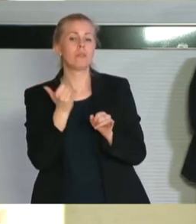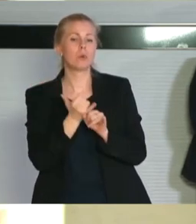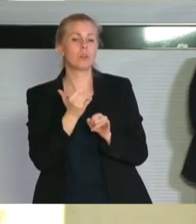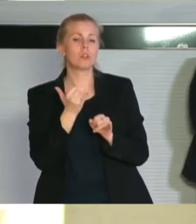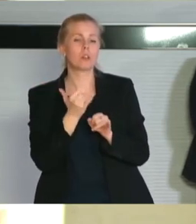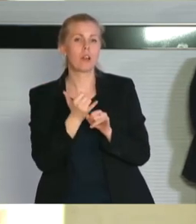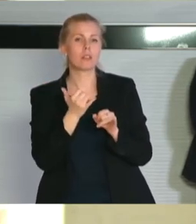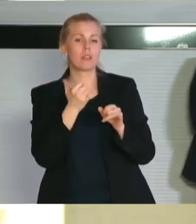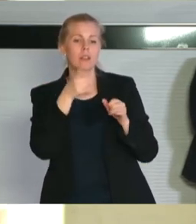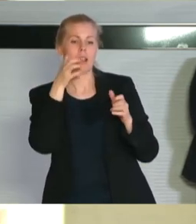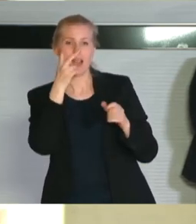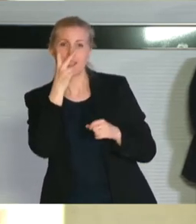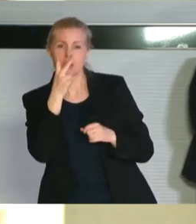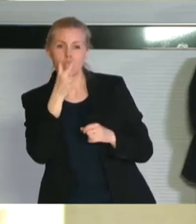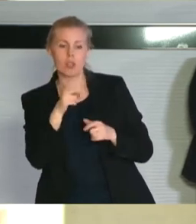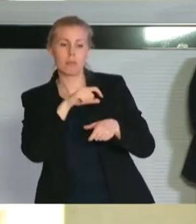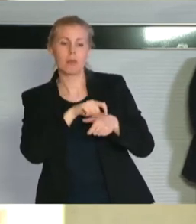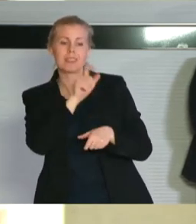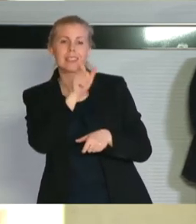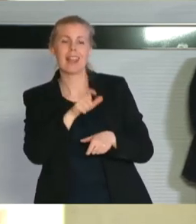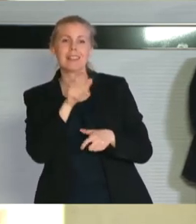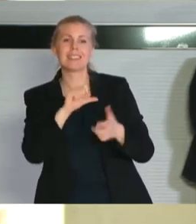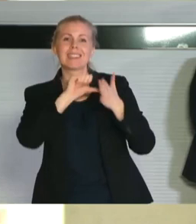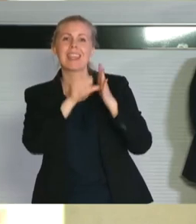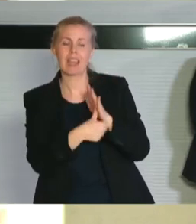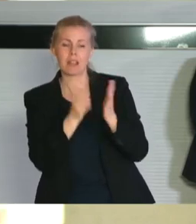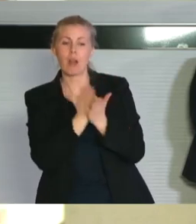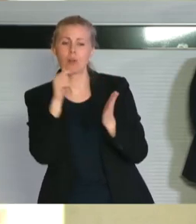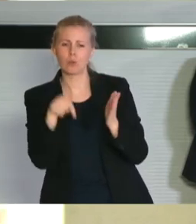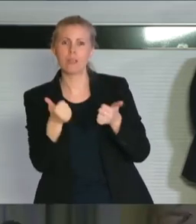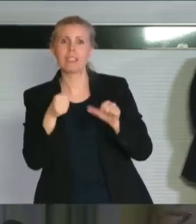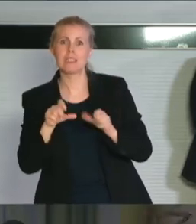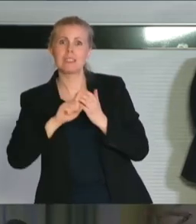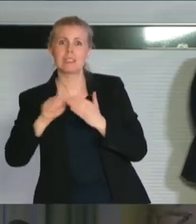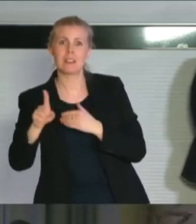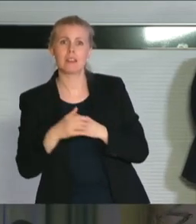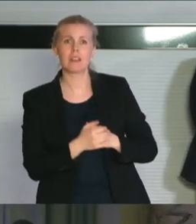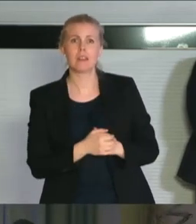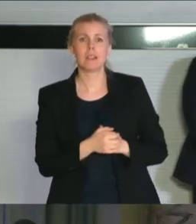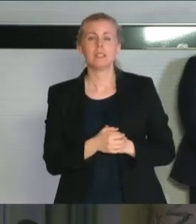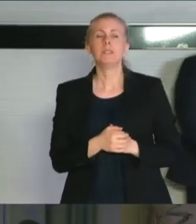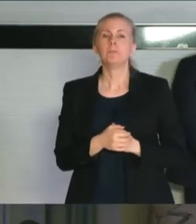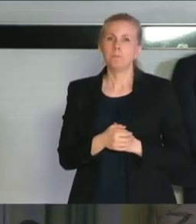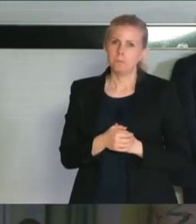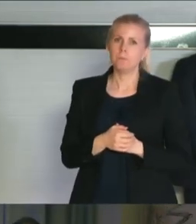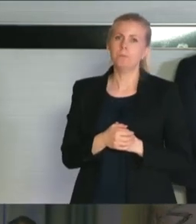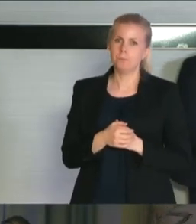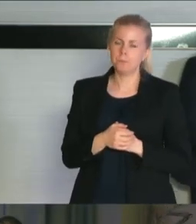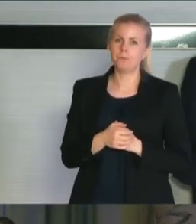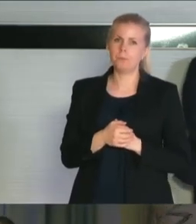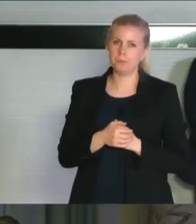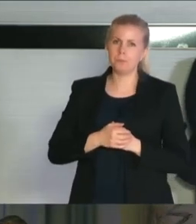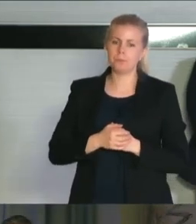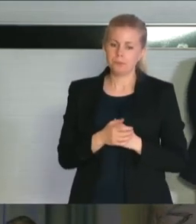mot pasientsikkerhet i en svært kritisk tid? Ja, det er jo det som vi jobber med, er jo å prøve